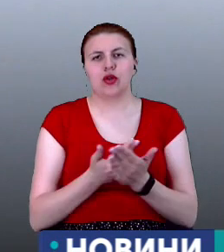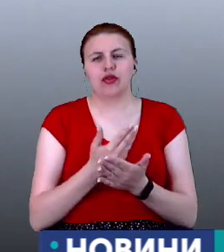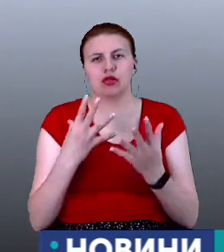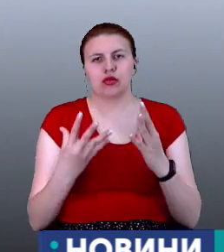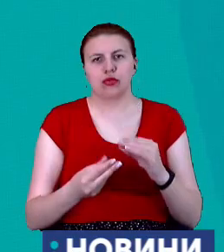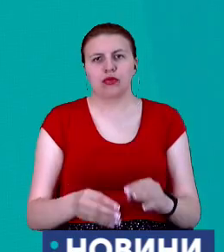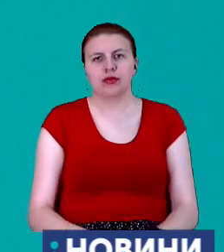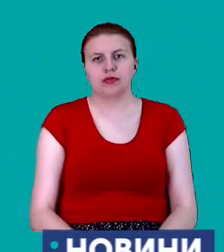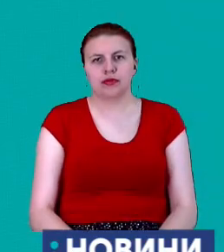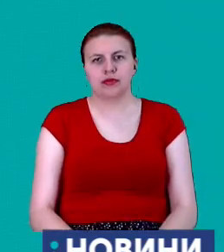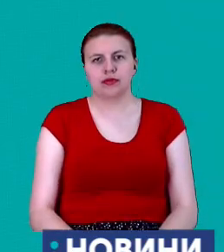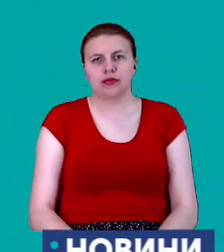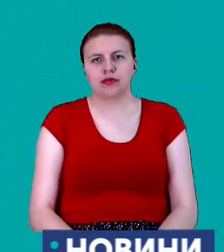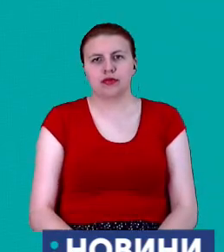Суспільному.